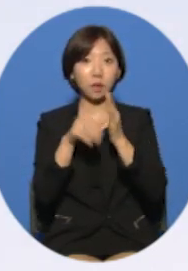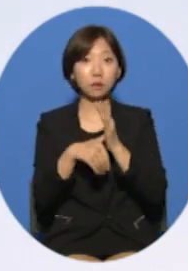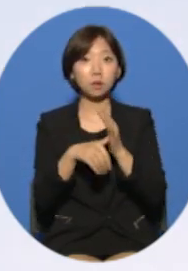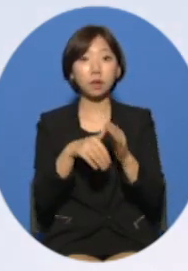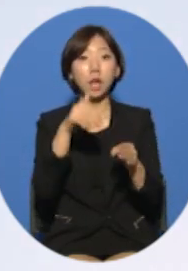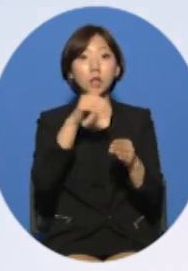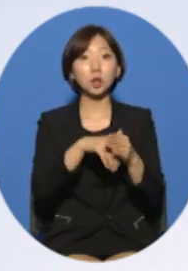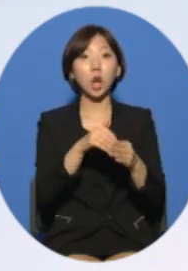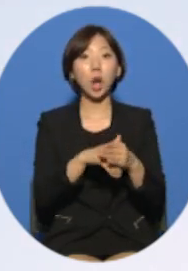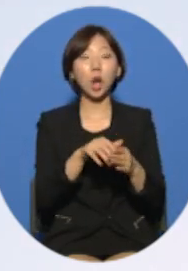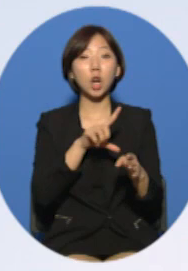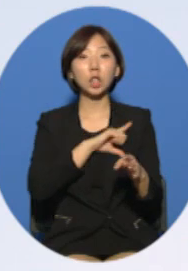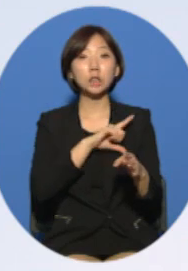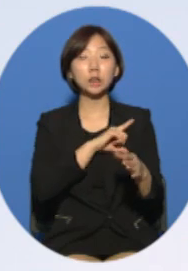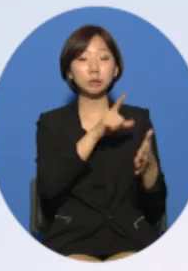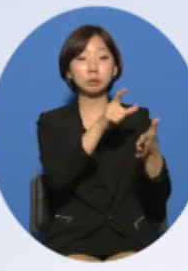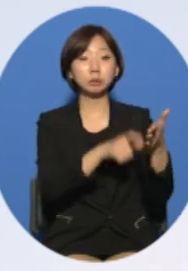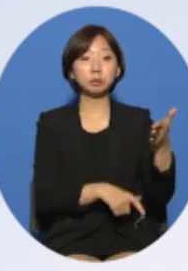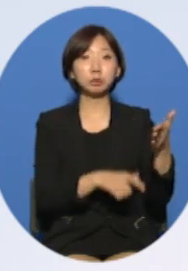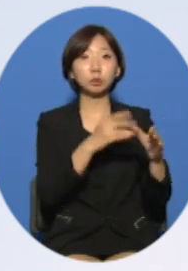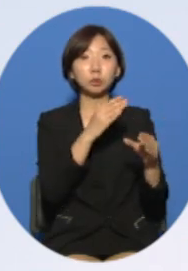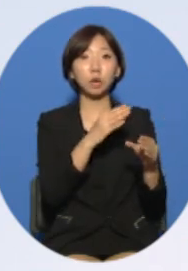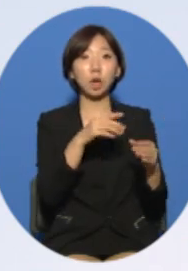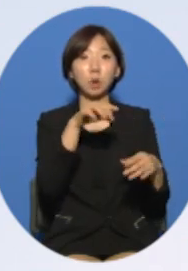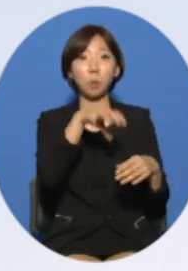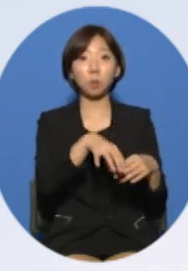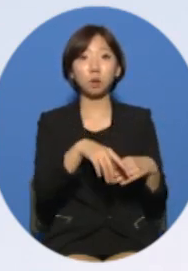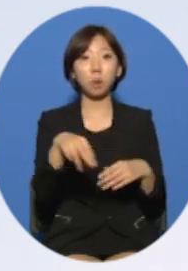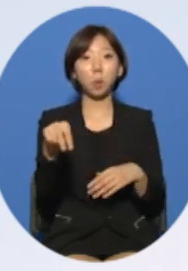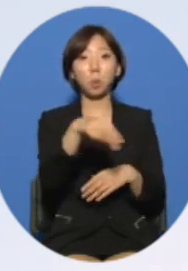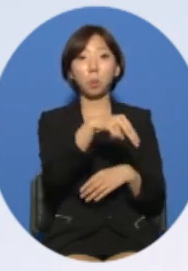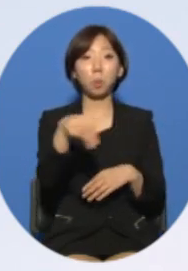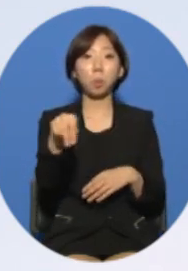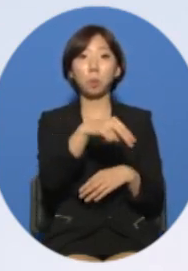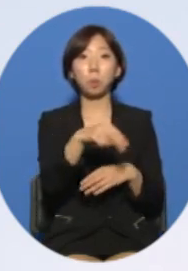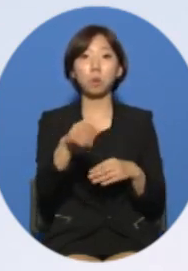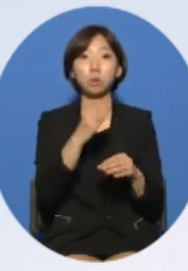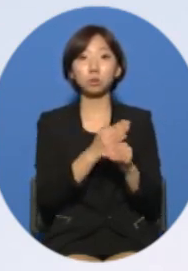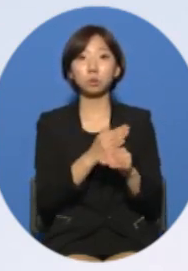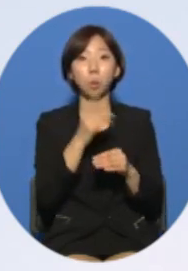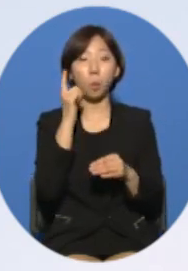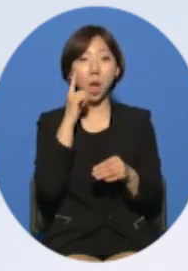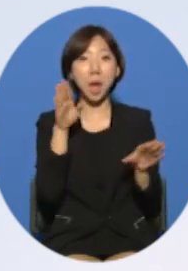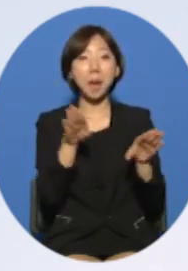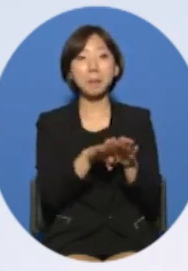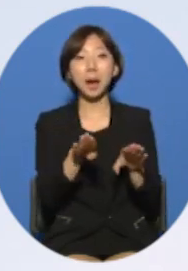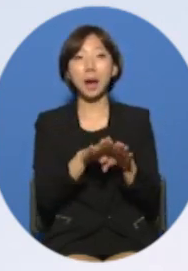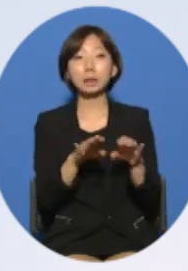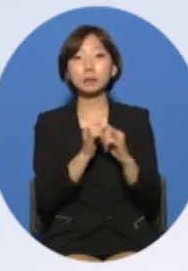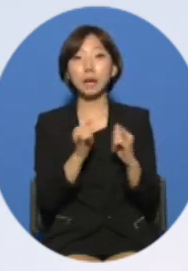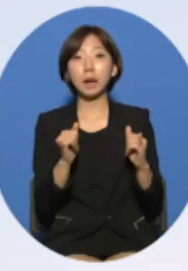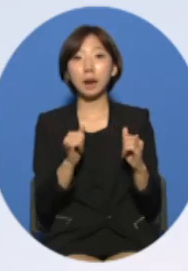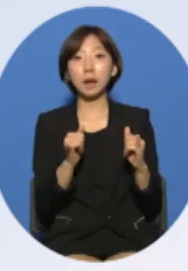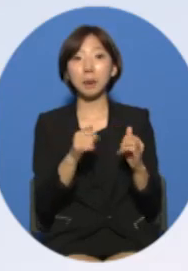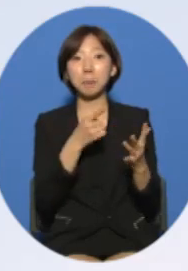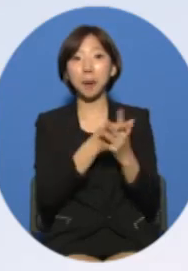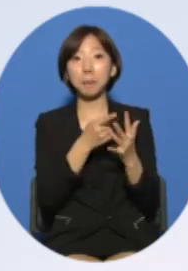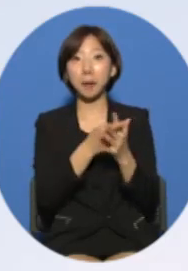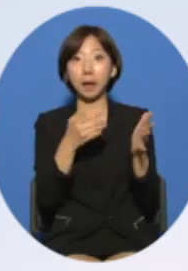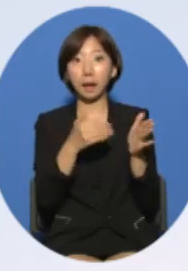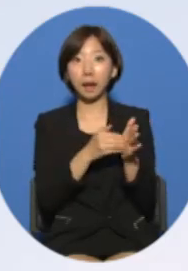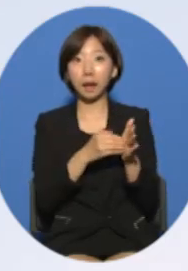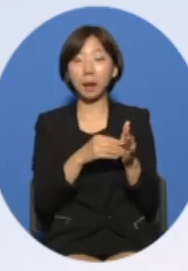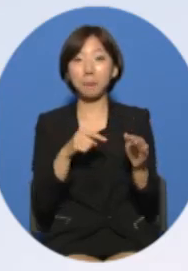갔다 하시는 참관인들이 있어요. 네. 그 이유는 이제 투표를 아는 분들을 이렇게 파악해서 네. 밖으로 알려줘가지고